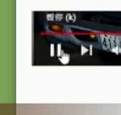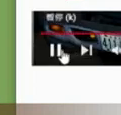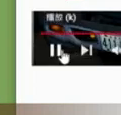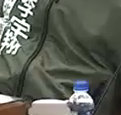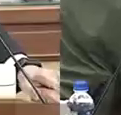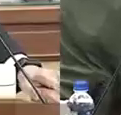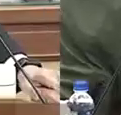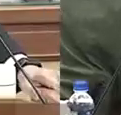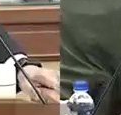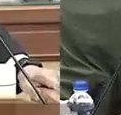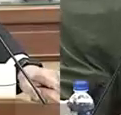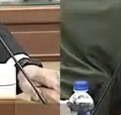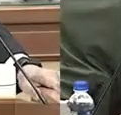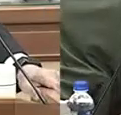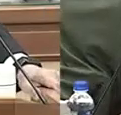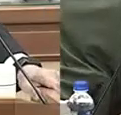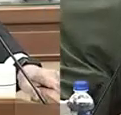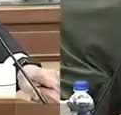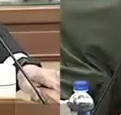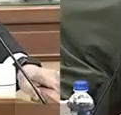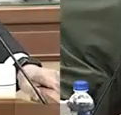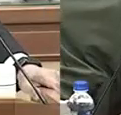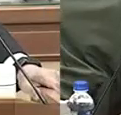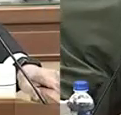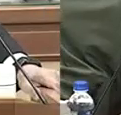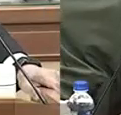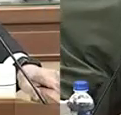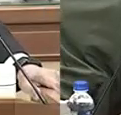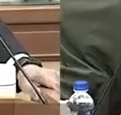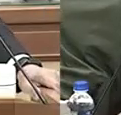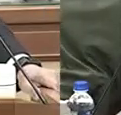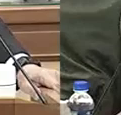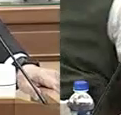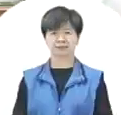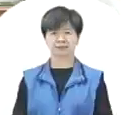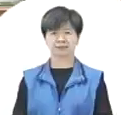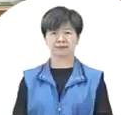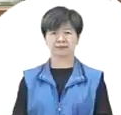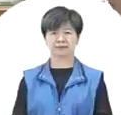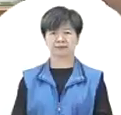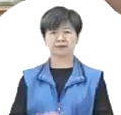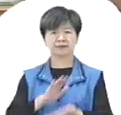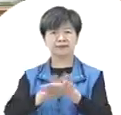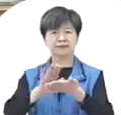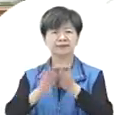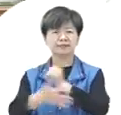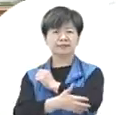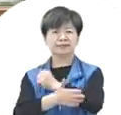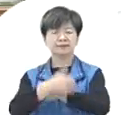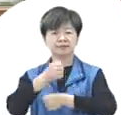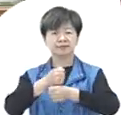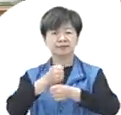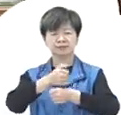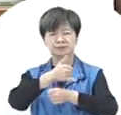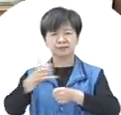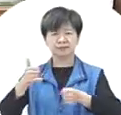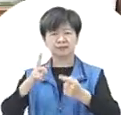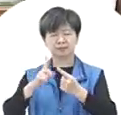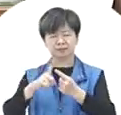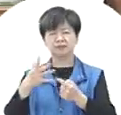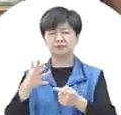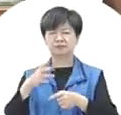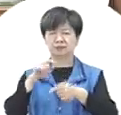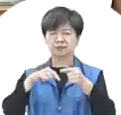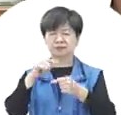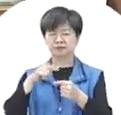5300人哦，平均每人要服务750名的市民朋友。市长，我可不可以具体要求您，我们